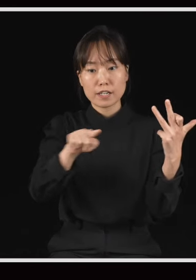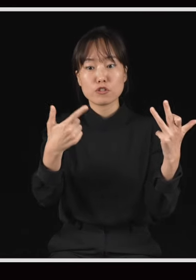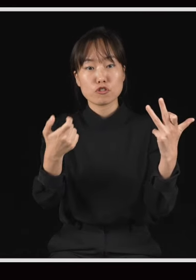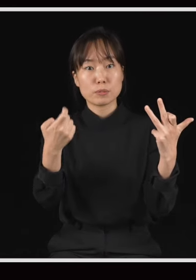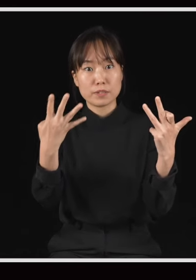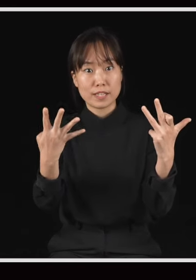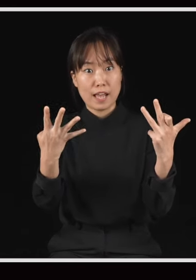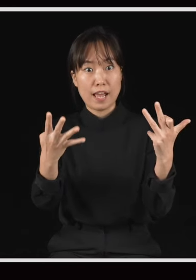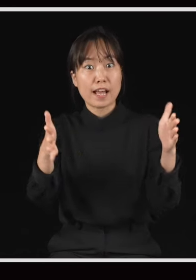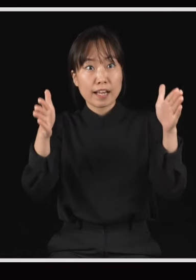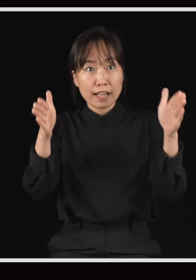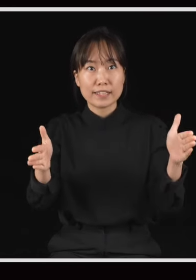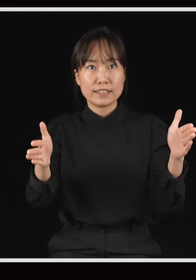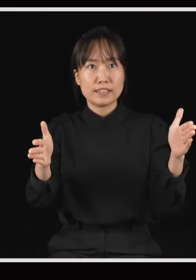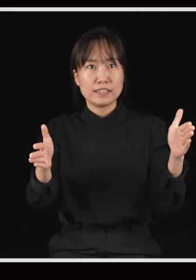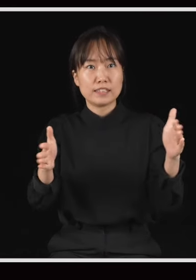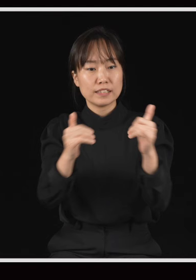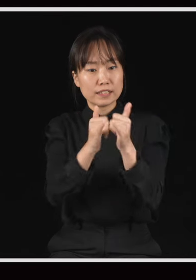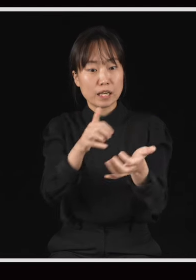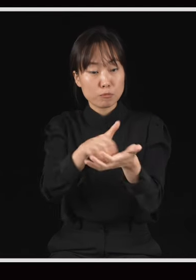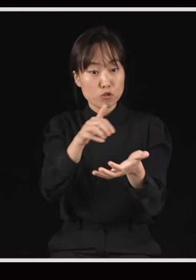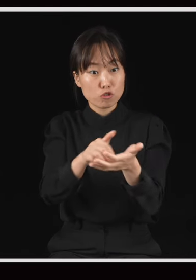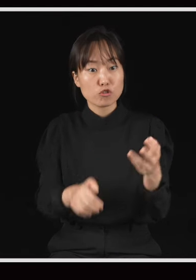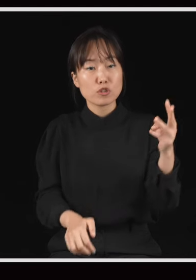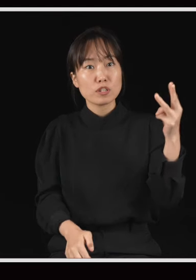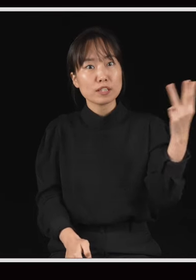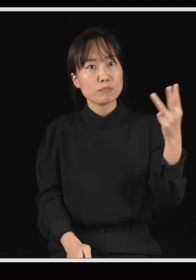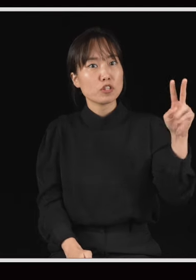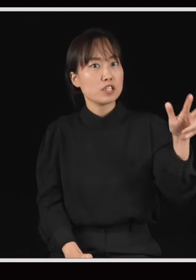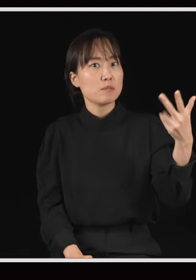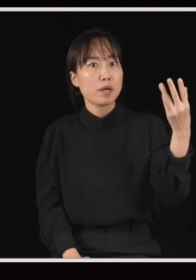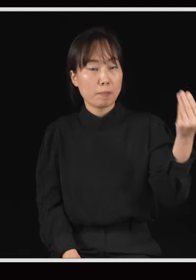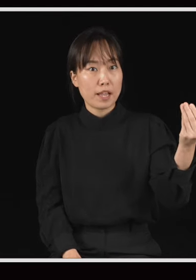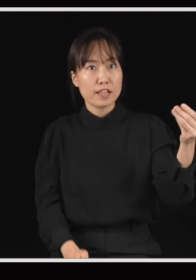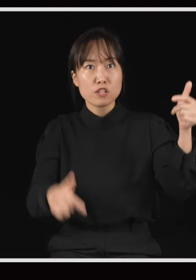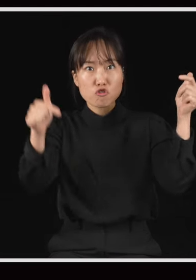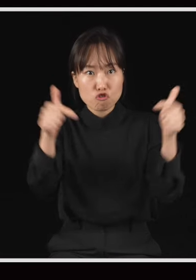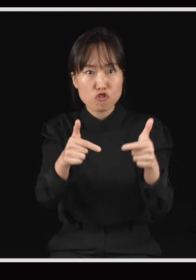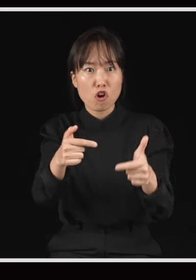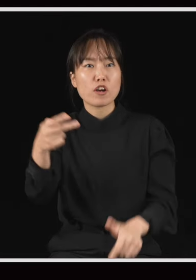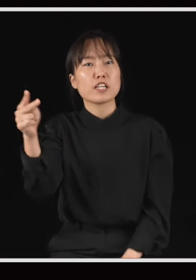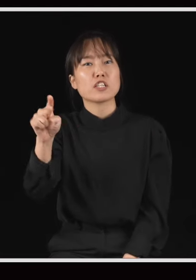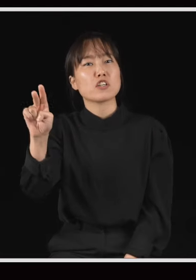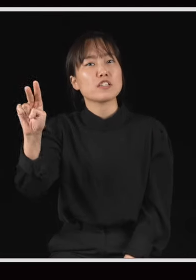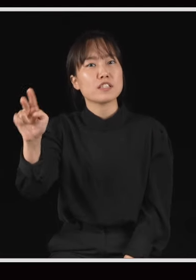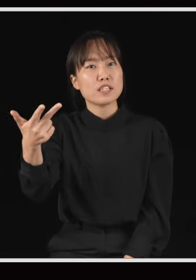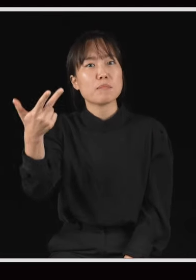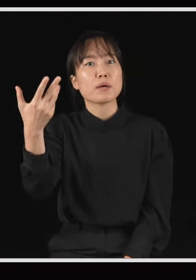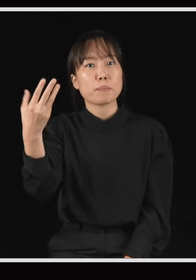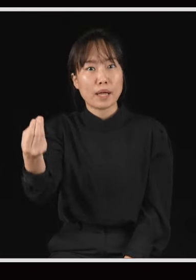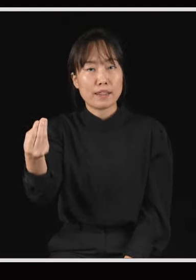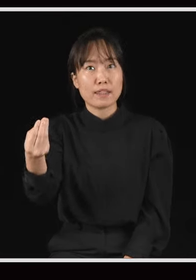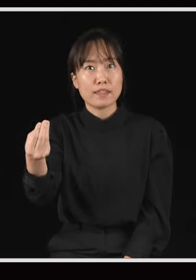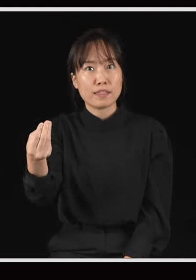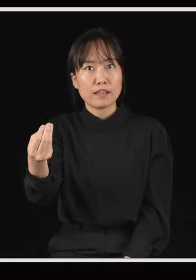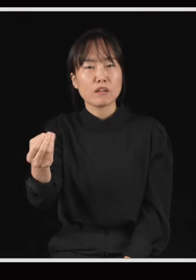하죠. 18세에서 64세의 연령의 인구수가 3,700만 명에서 20년 동안 2,700만 명으로